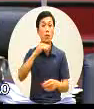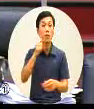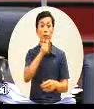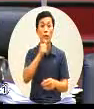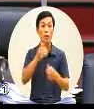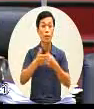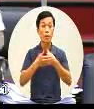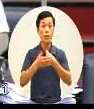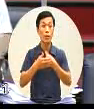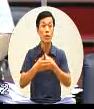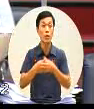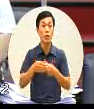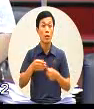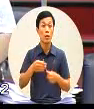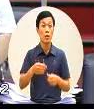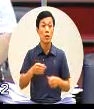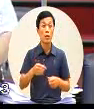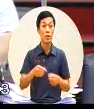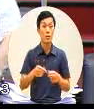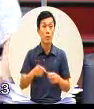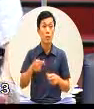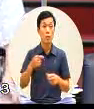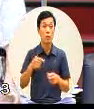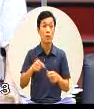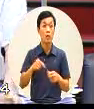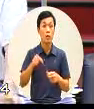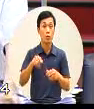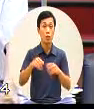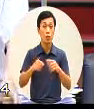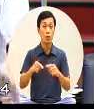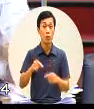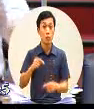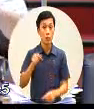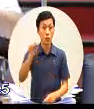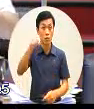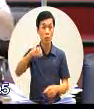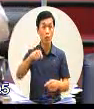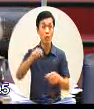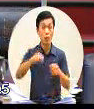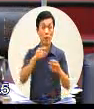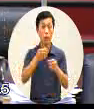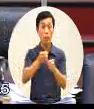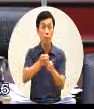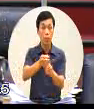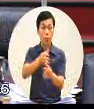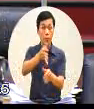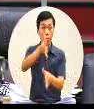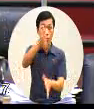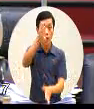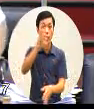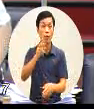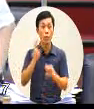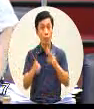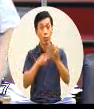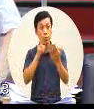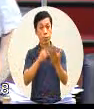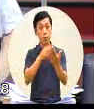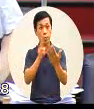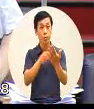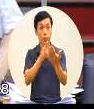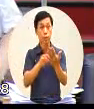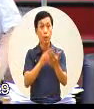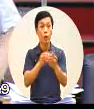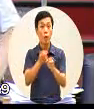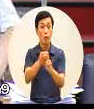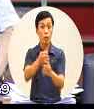哈，手把青秧插满田，低头哈，便见水中天。六根清